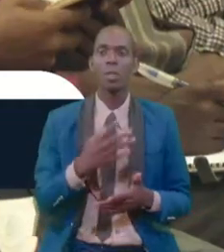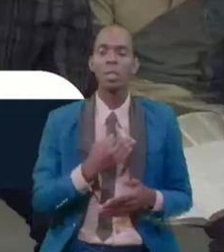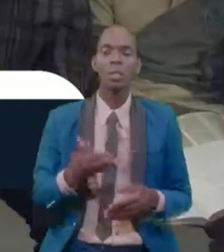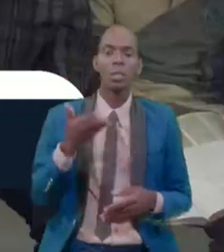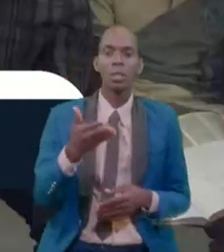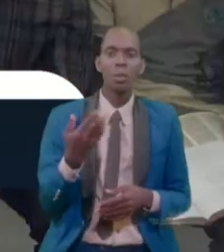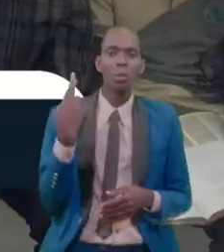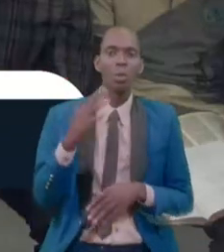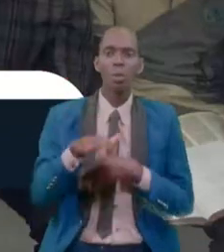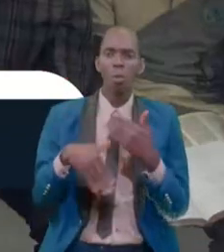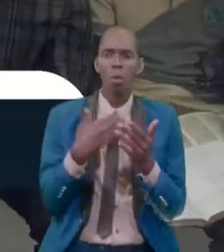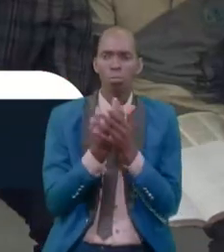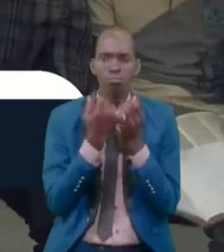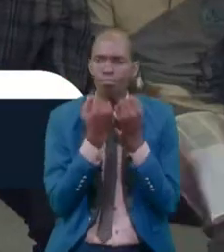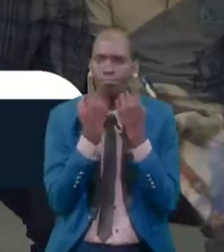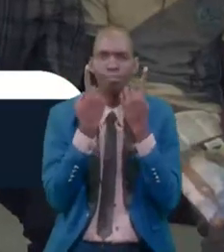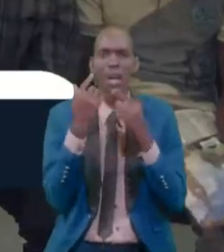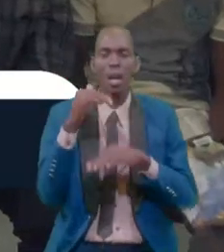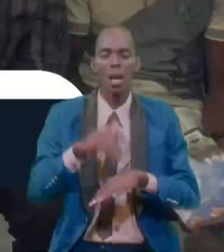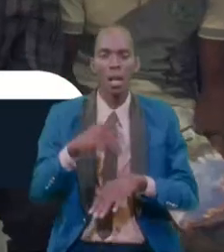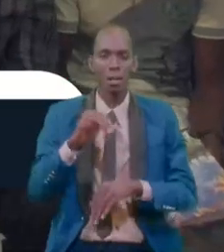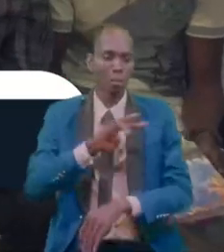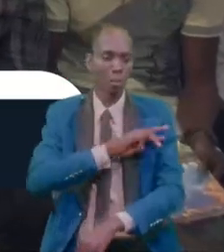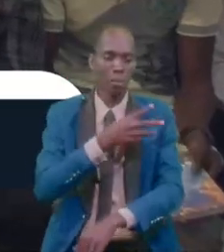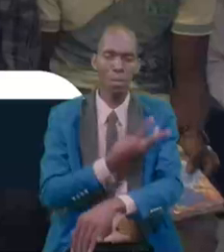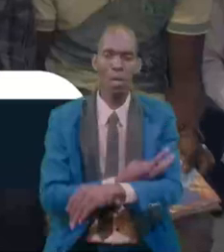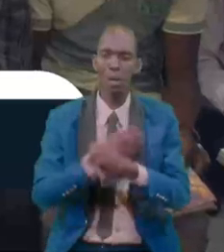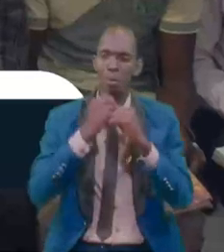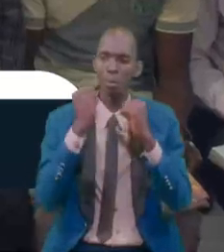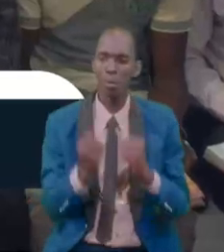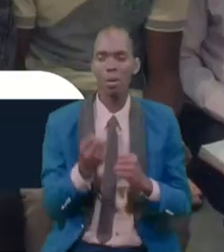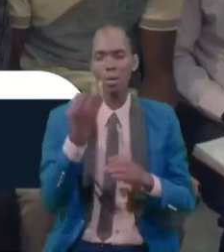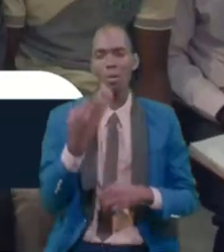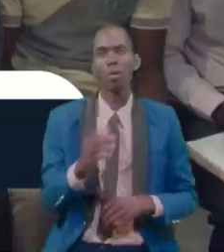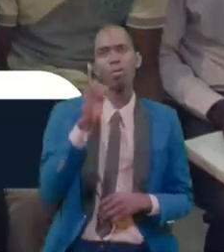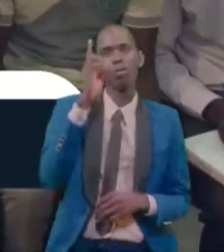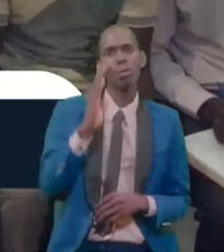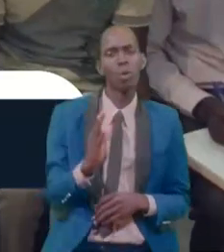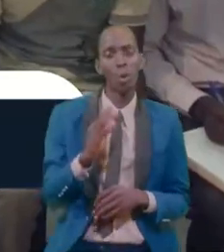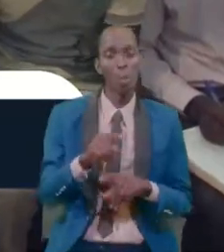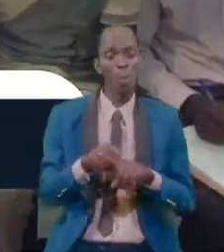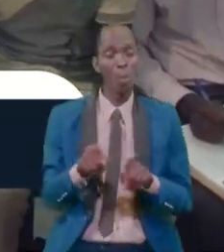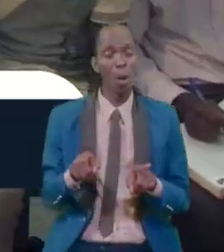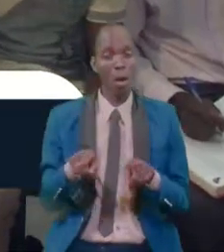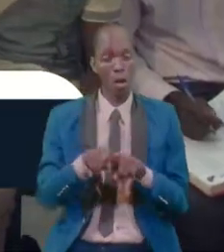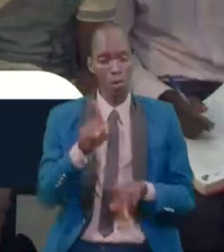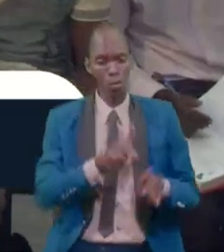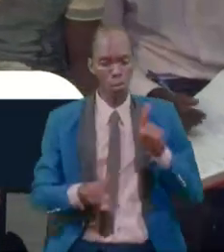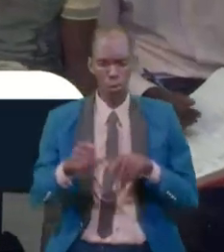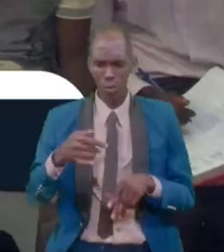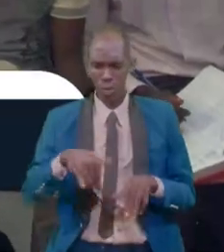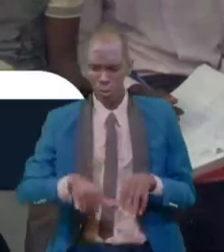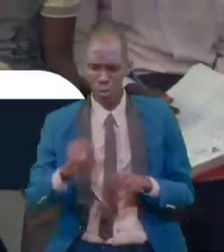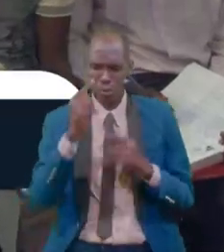Et tous furent frappés de la grandeur de Dieu. Tandis que chacun était